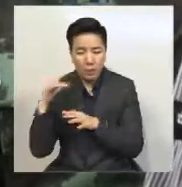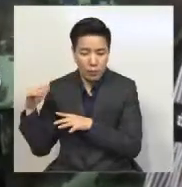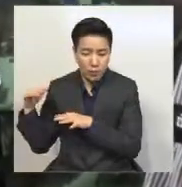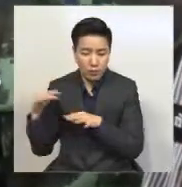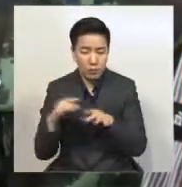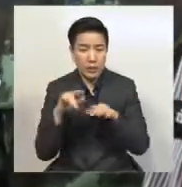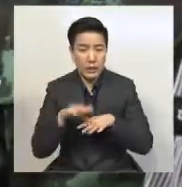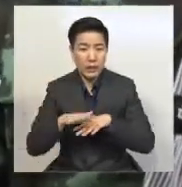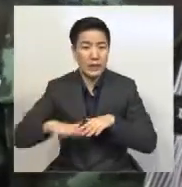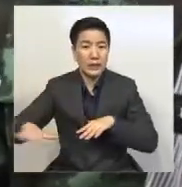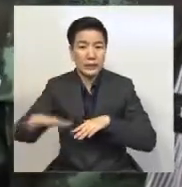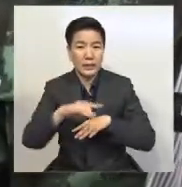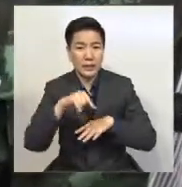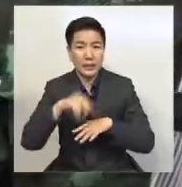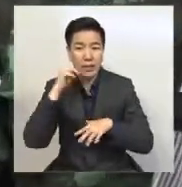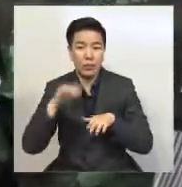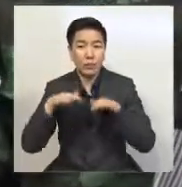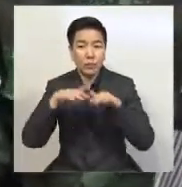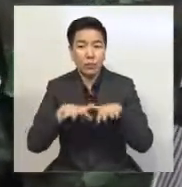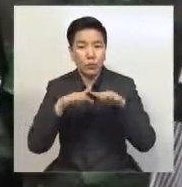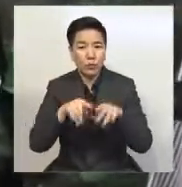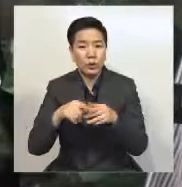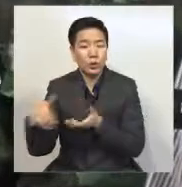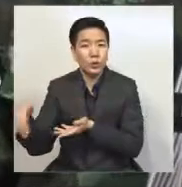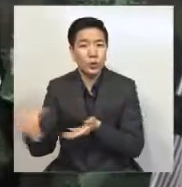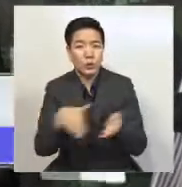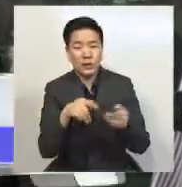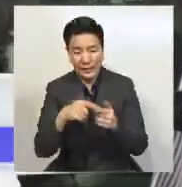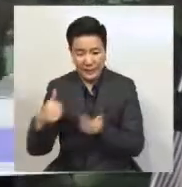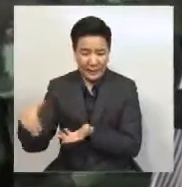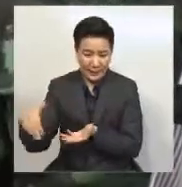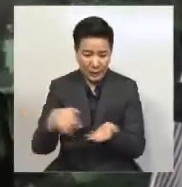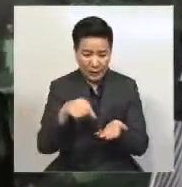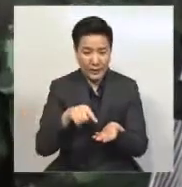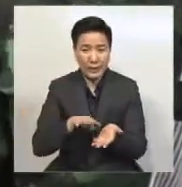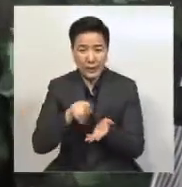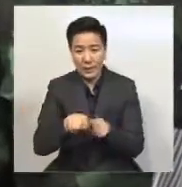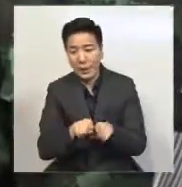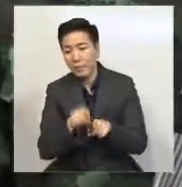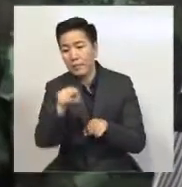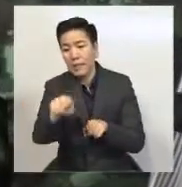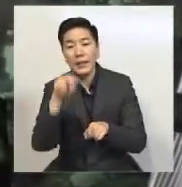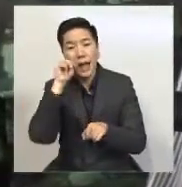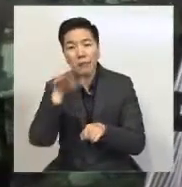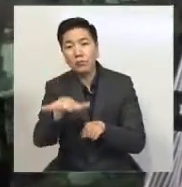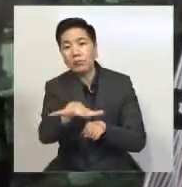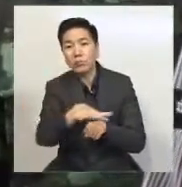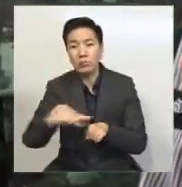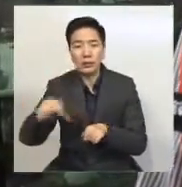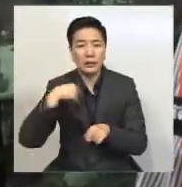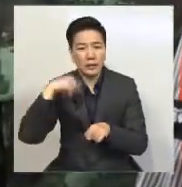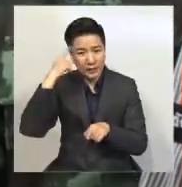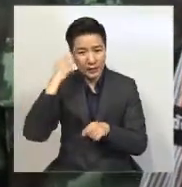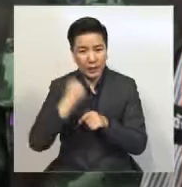ที่กำลังไหลลงเข้ามาผ่านถนนมะลิวันเพื่อที่จะลงบึงหนองโคดนั้นเราพยายาม